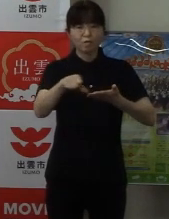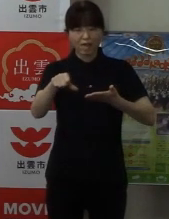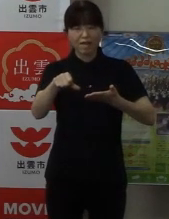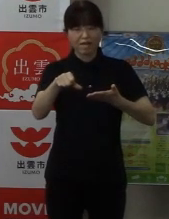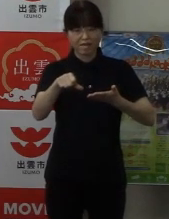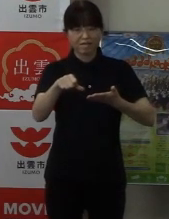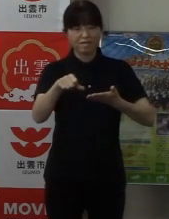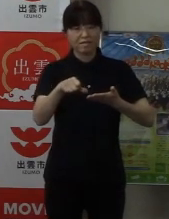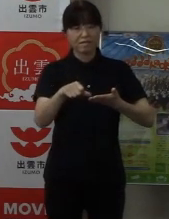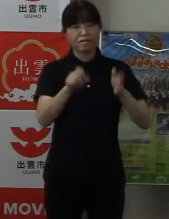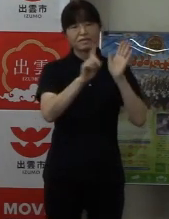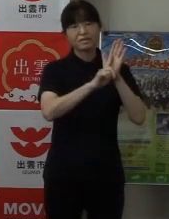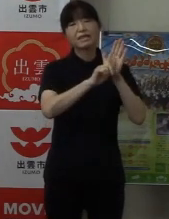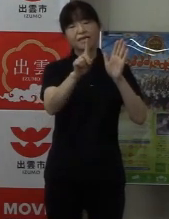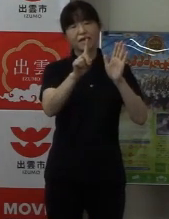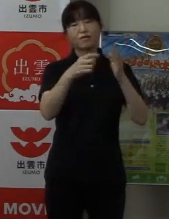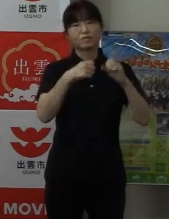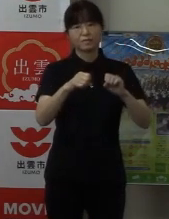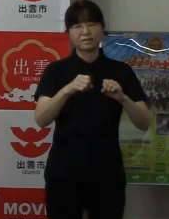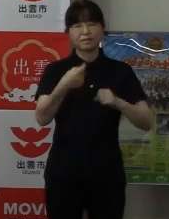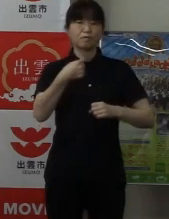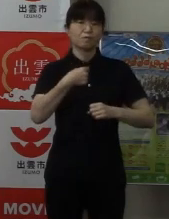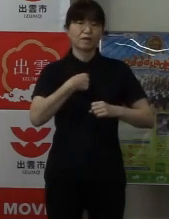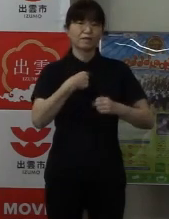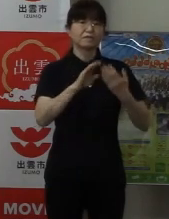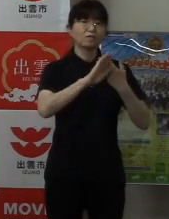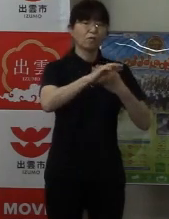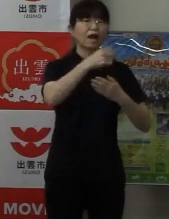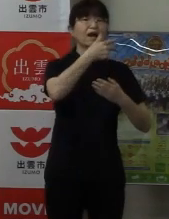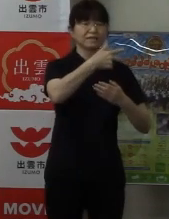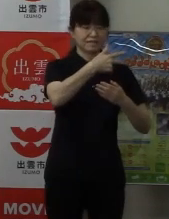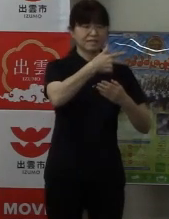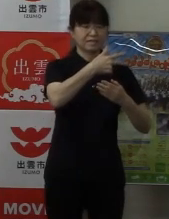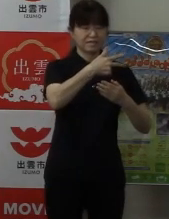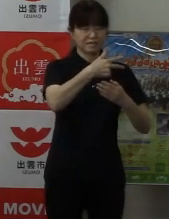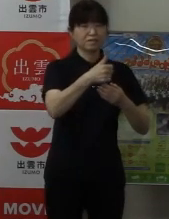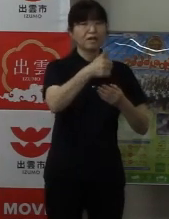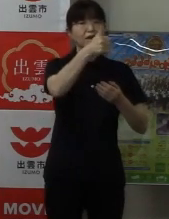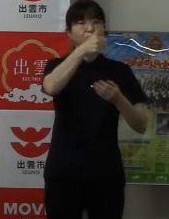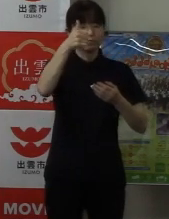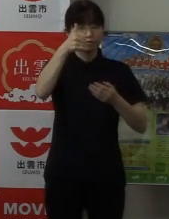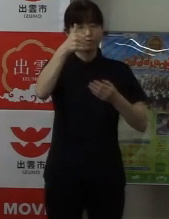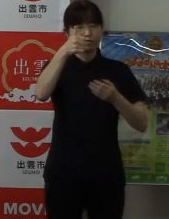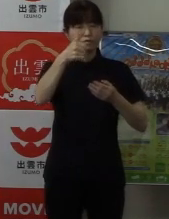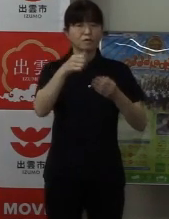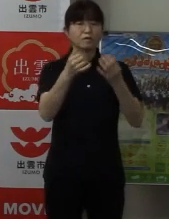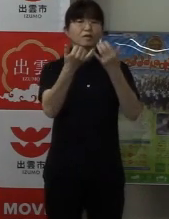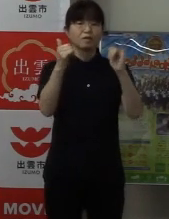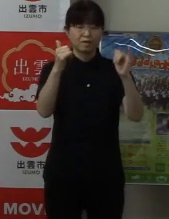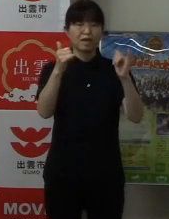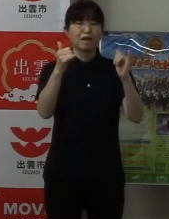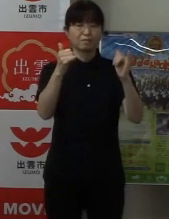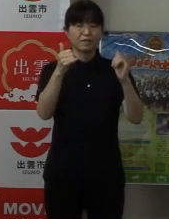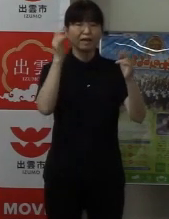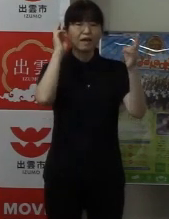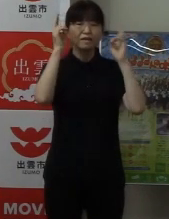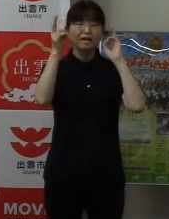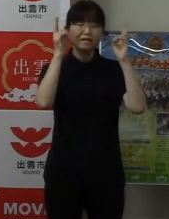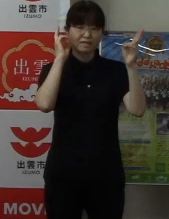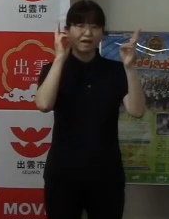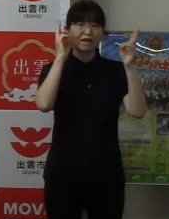言を行います。私をはじめですね、市の幹部また 民間の各企